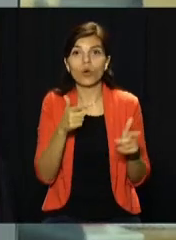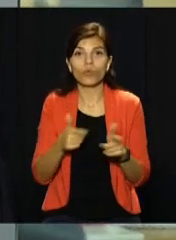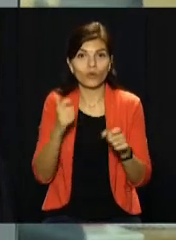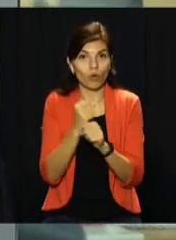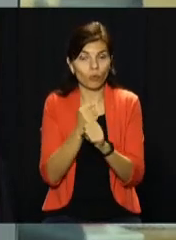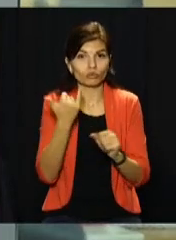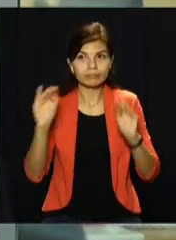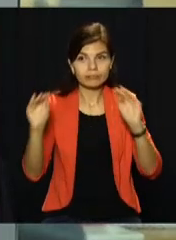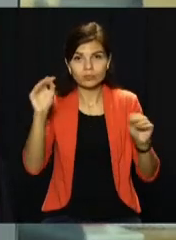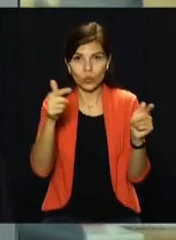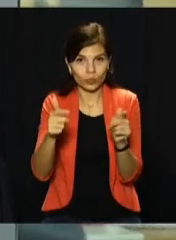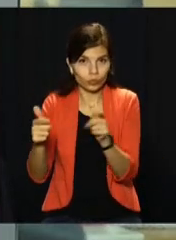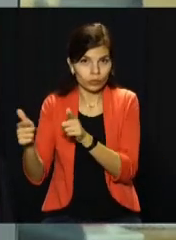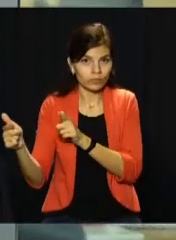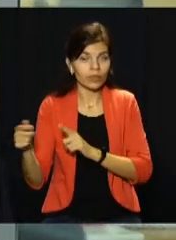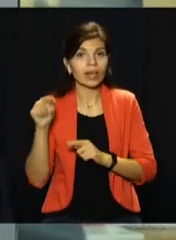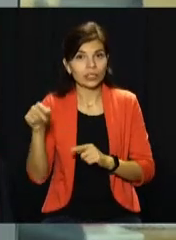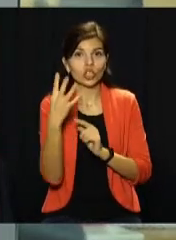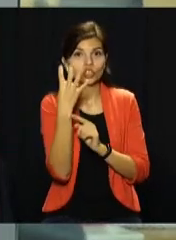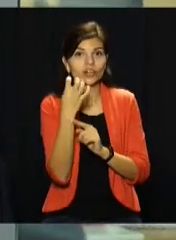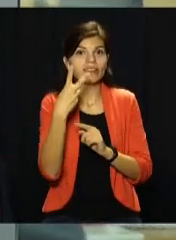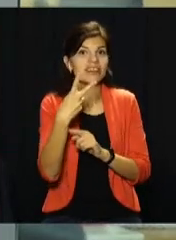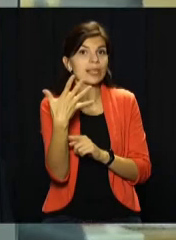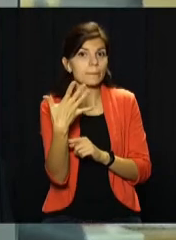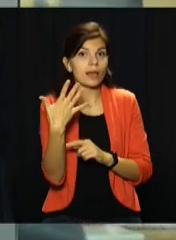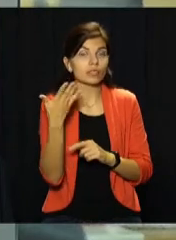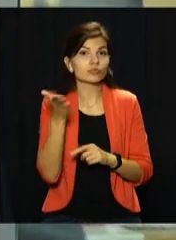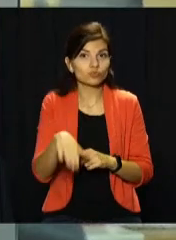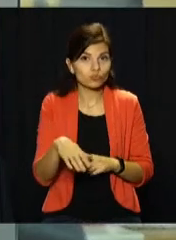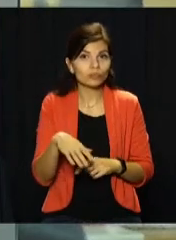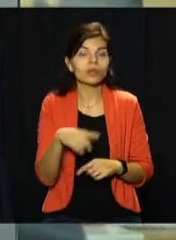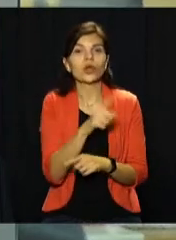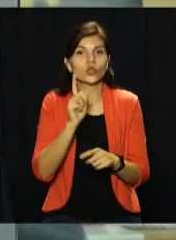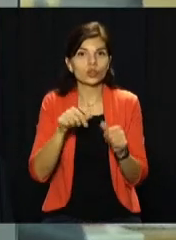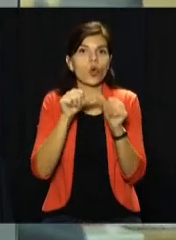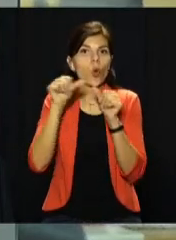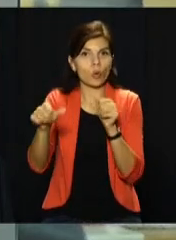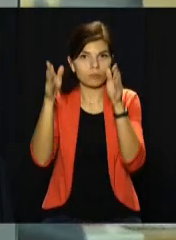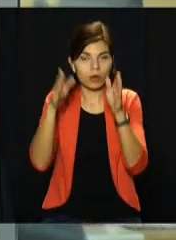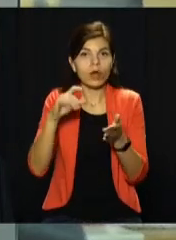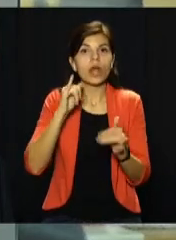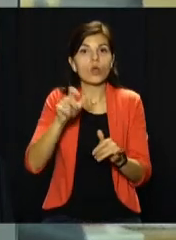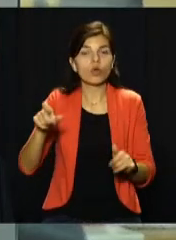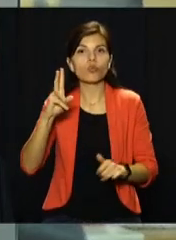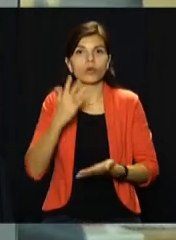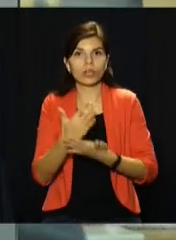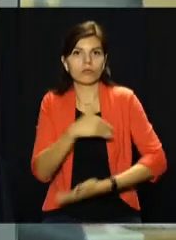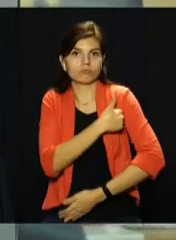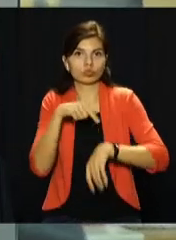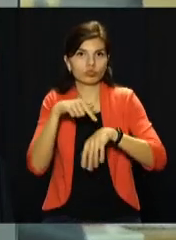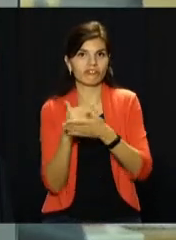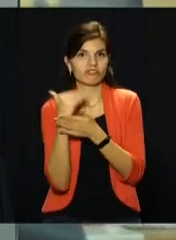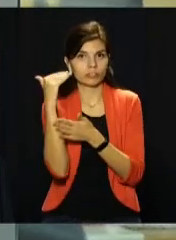зараз тривають на всіх дільницях. Їх 425. Передбачені і окремі кабінки для людей з підвищеною